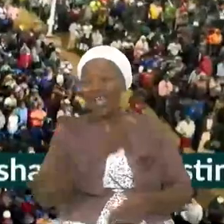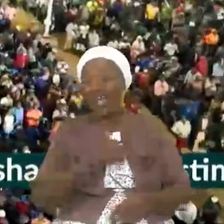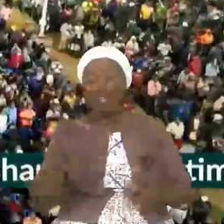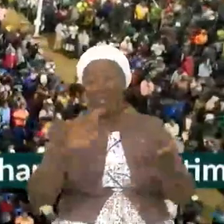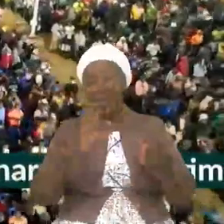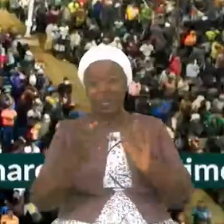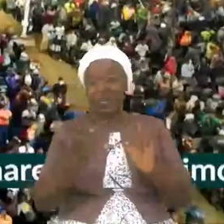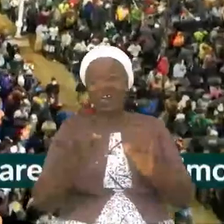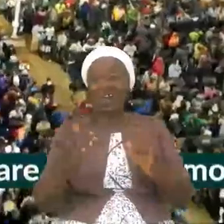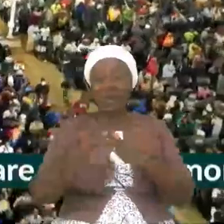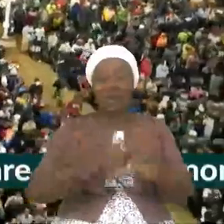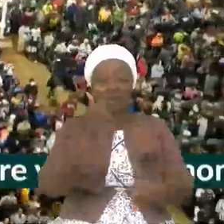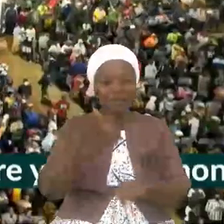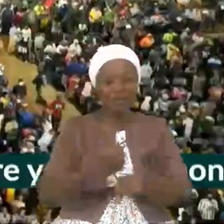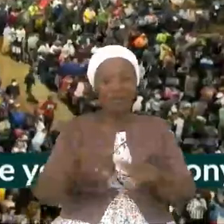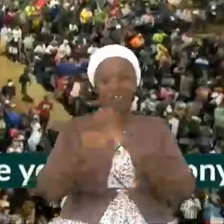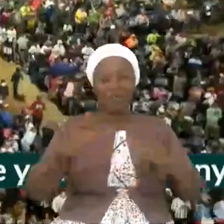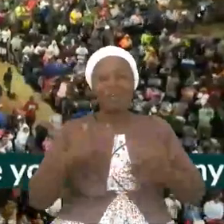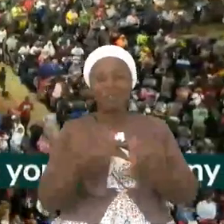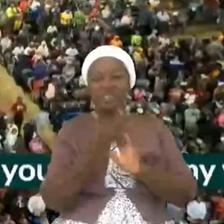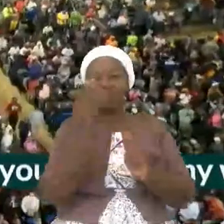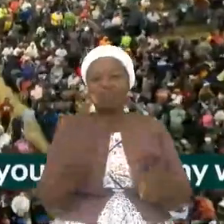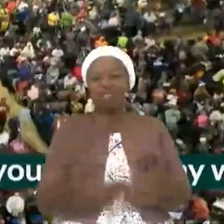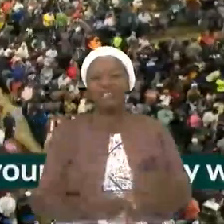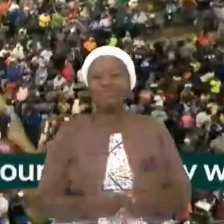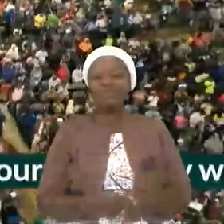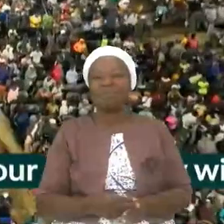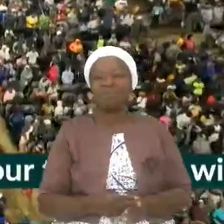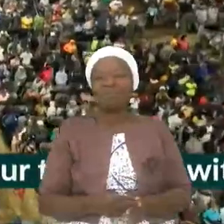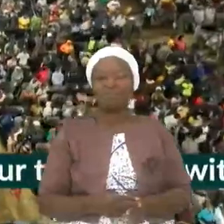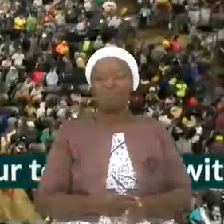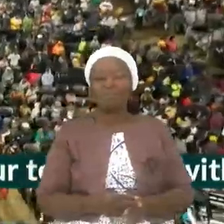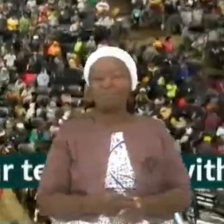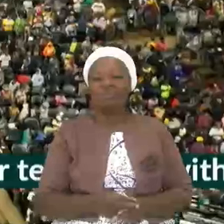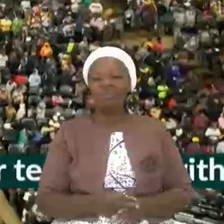ligne, confirmation dans ta vie.